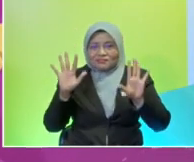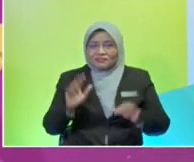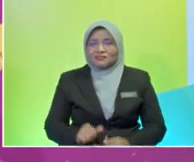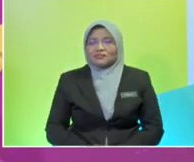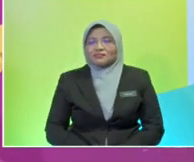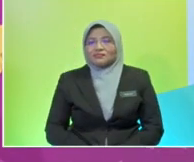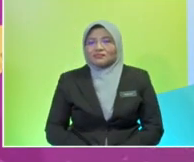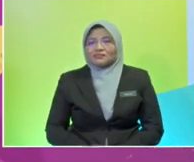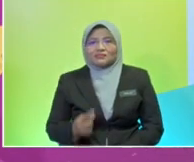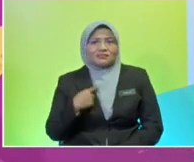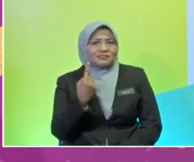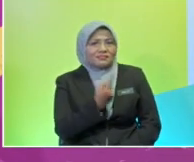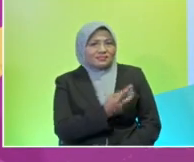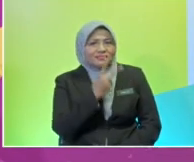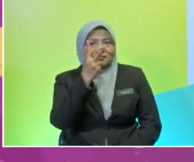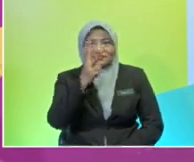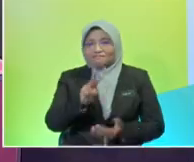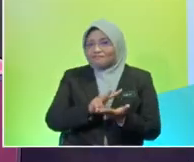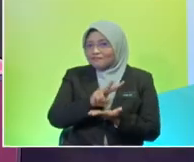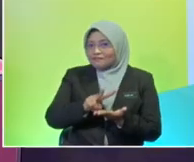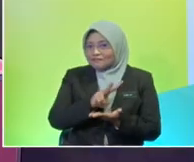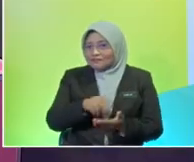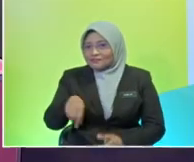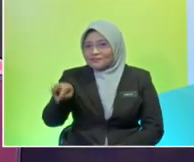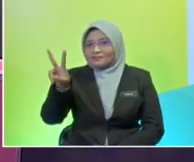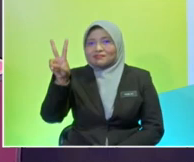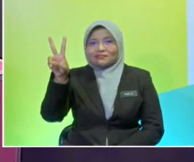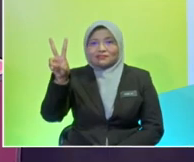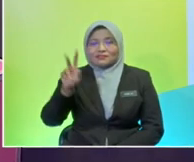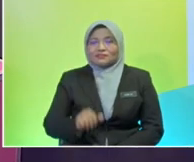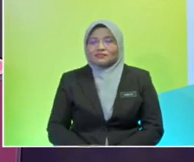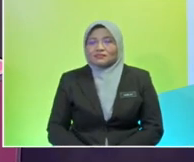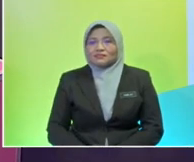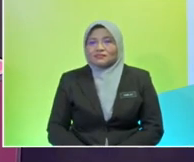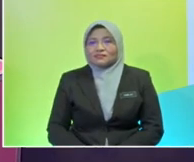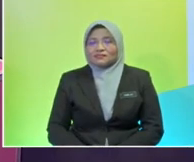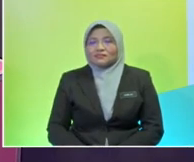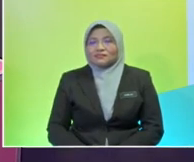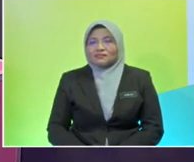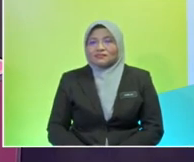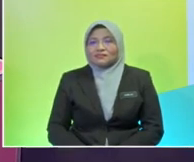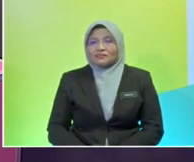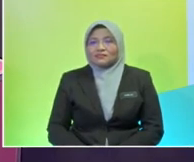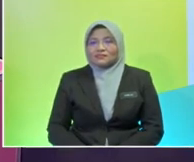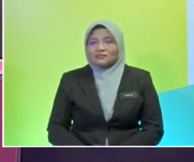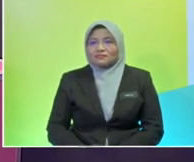kepada video yang kedua contoh hujan Jom kita Tengok nih